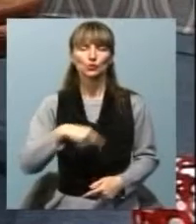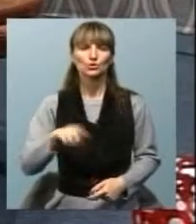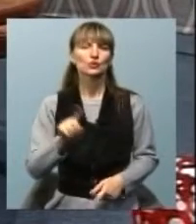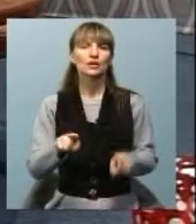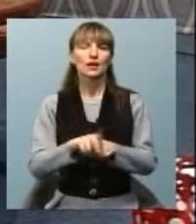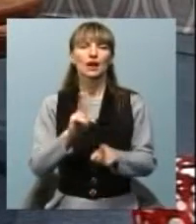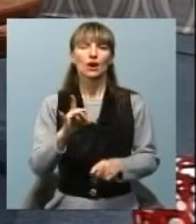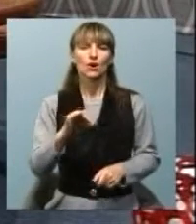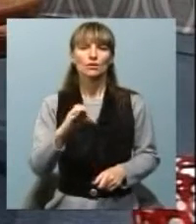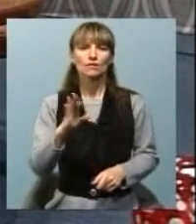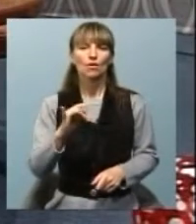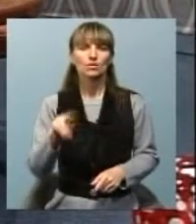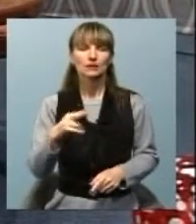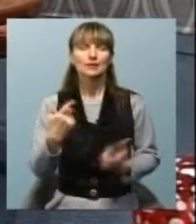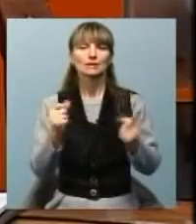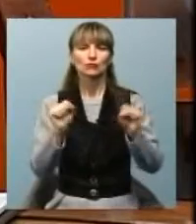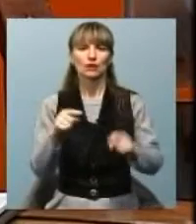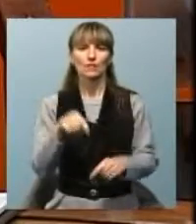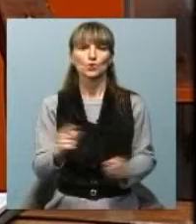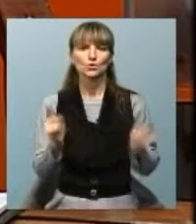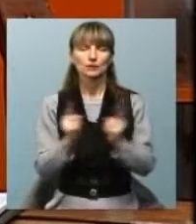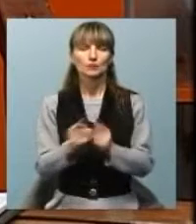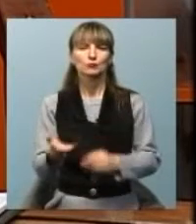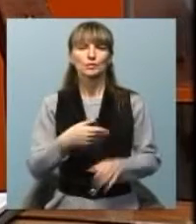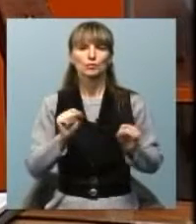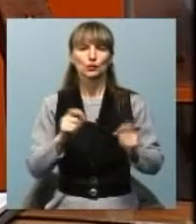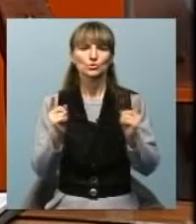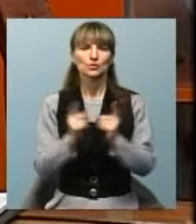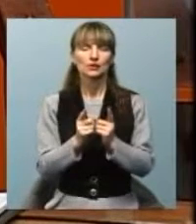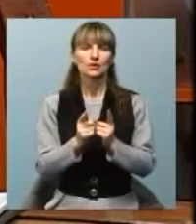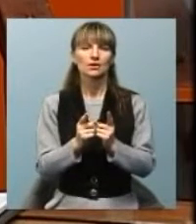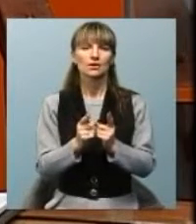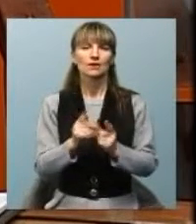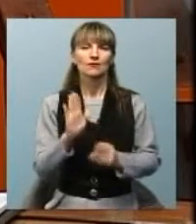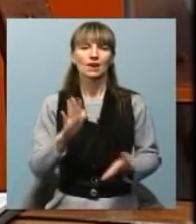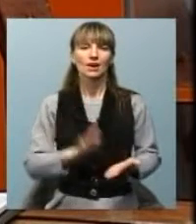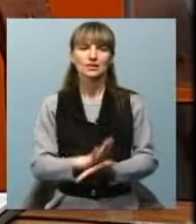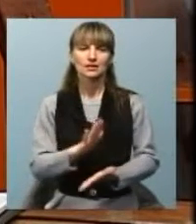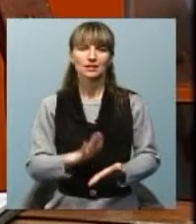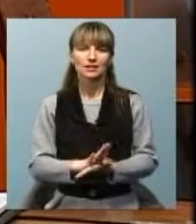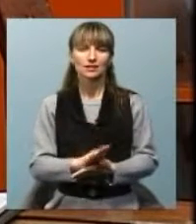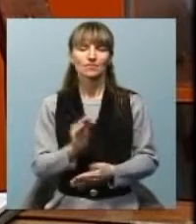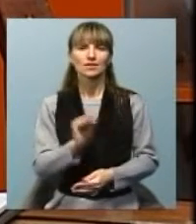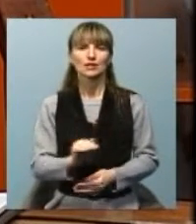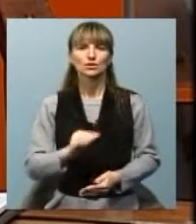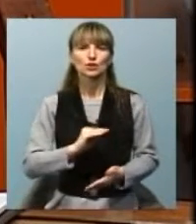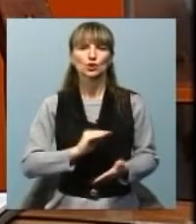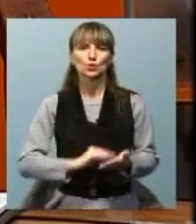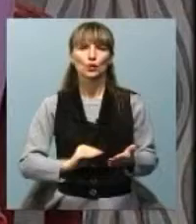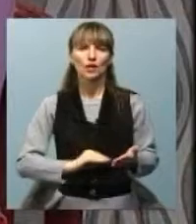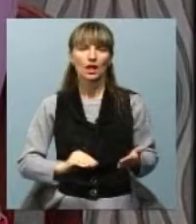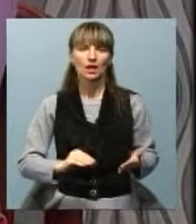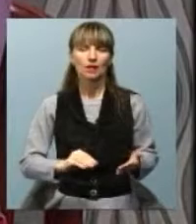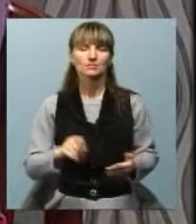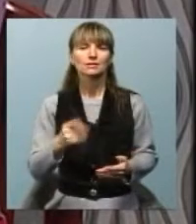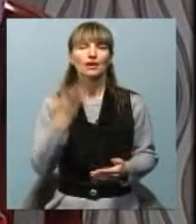таке кросворд і де ми можемо його зустріти? Ми його можемо побачити в газетах, в дитячих журналах.